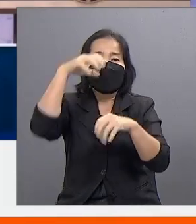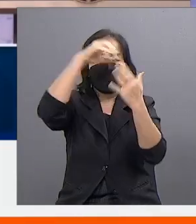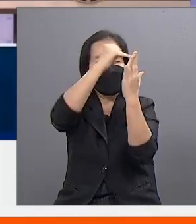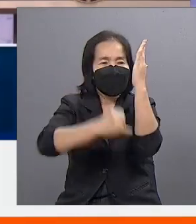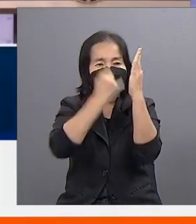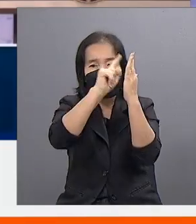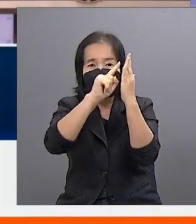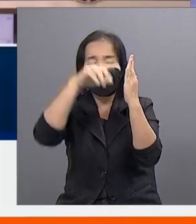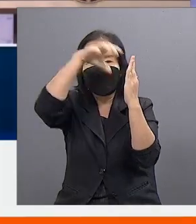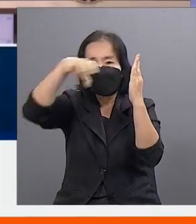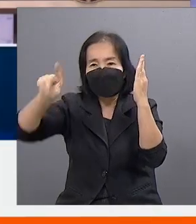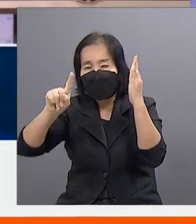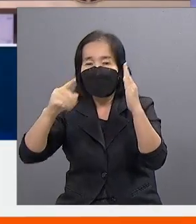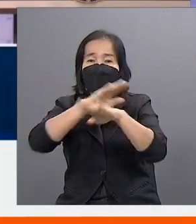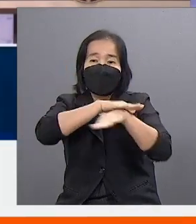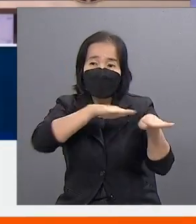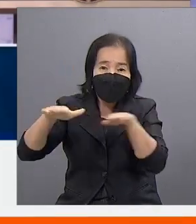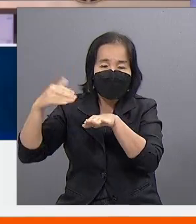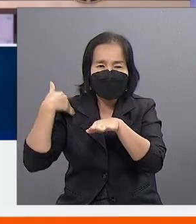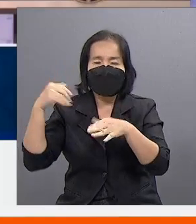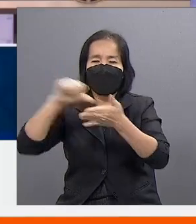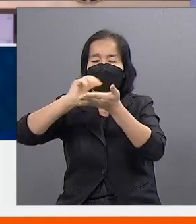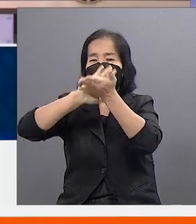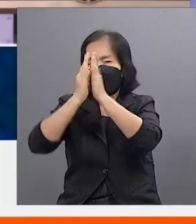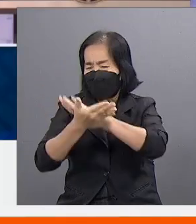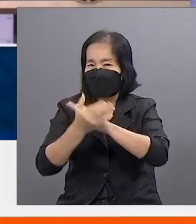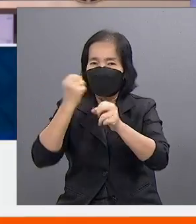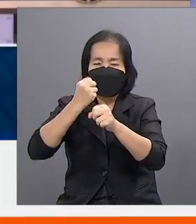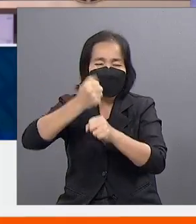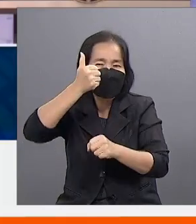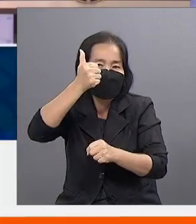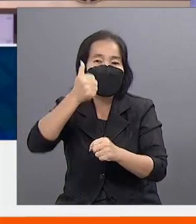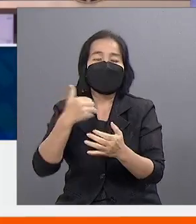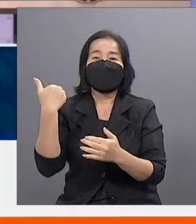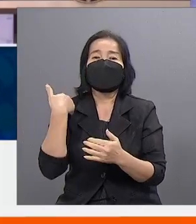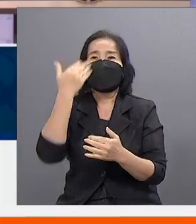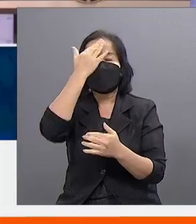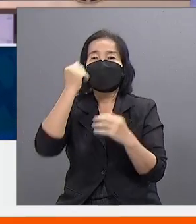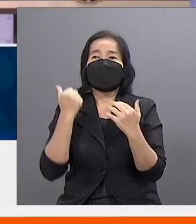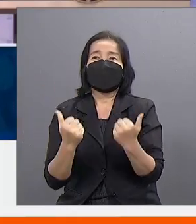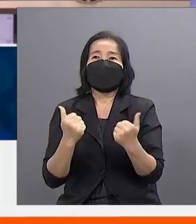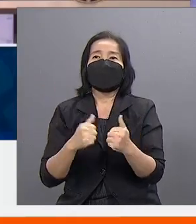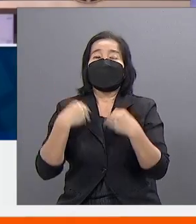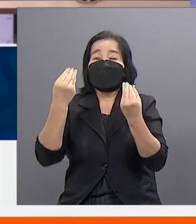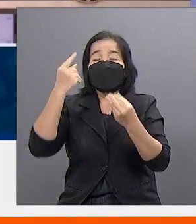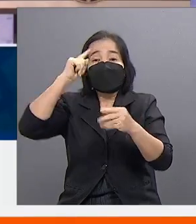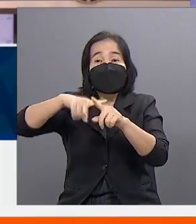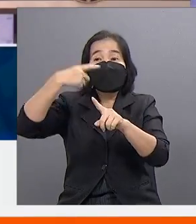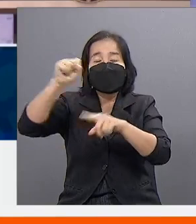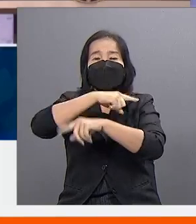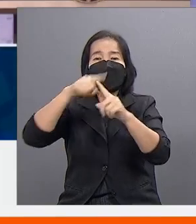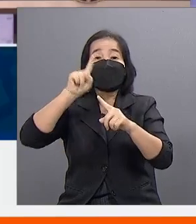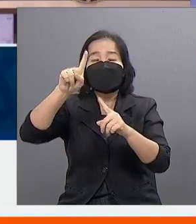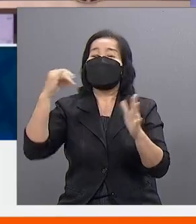ปรับให้ได้รูปแบบที่ดีที่สุดเหมาะสมที่สุดตรงนี้เนี่ย 1ตุลาคมก็จะง่ายสำหรับพื้นที่อื่น